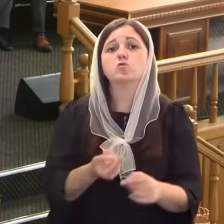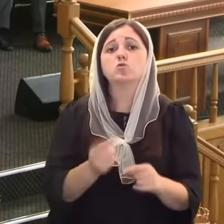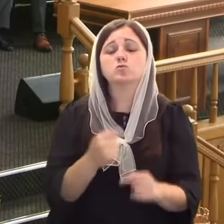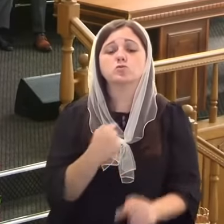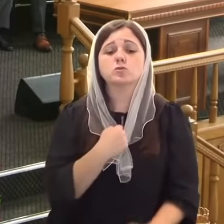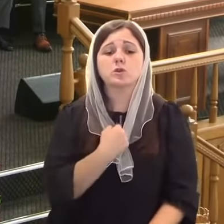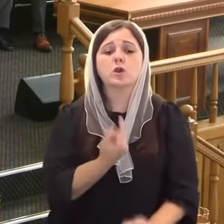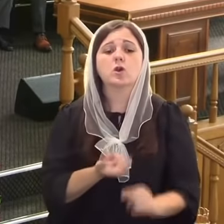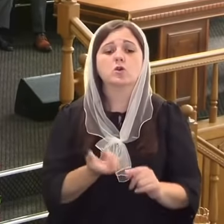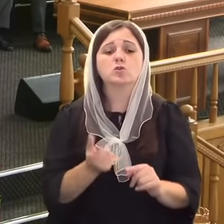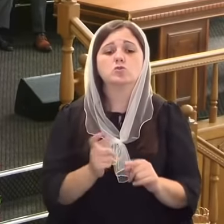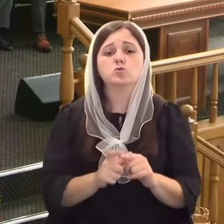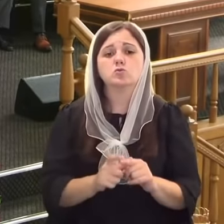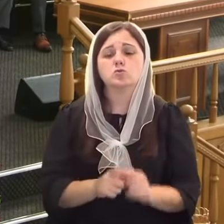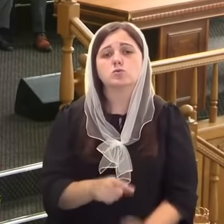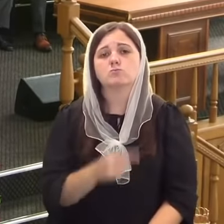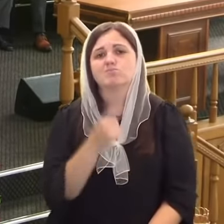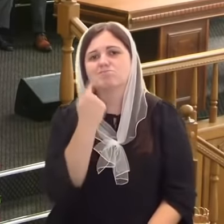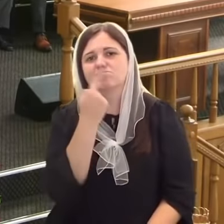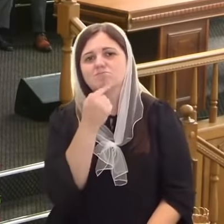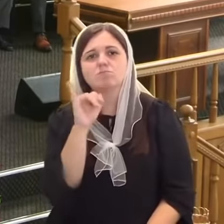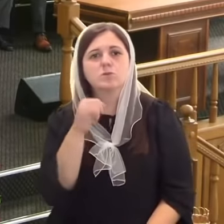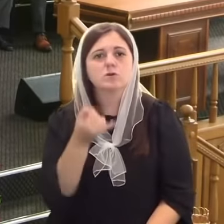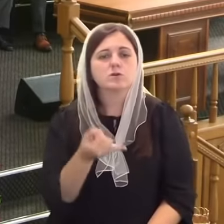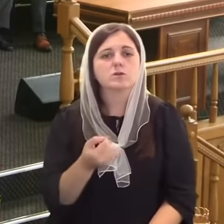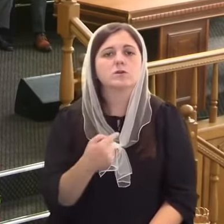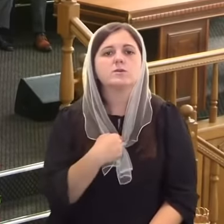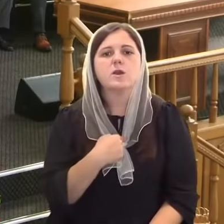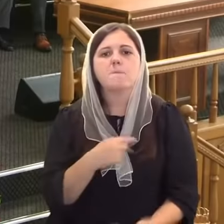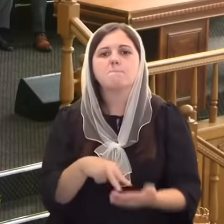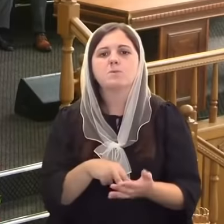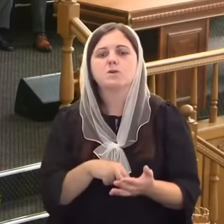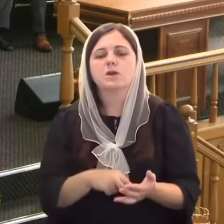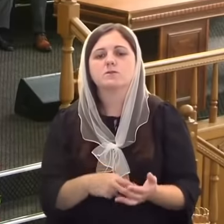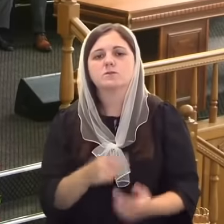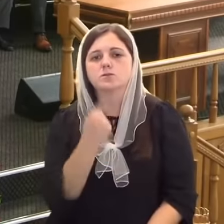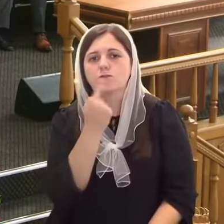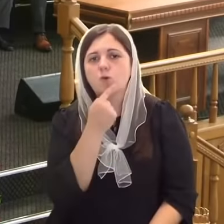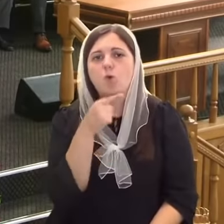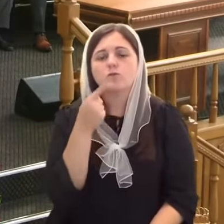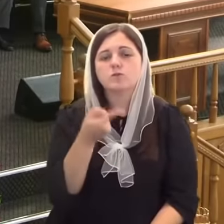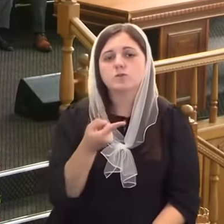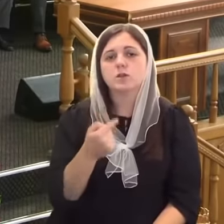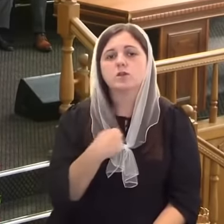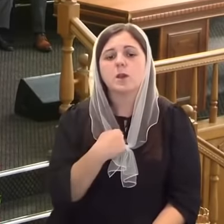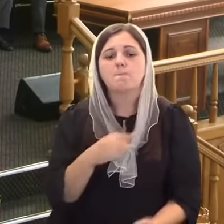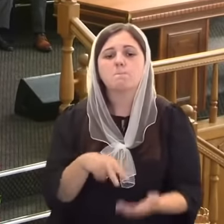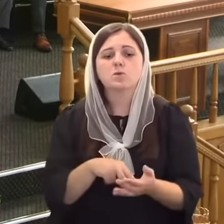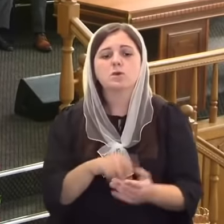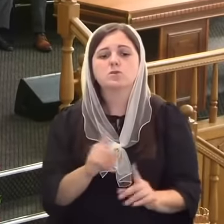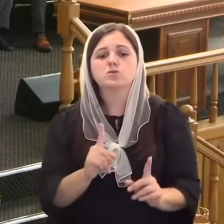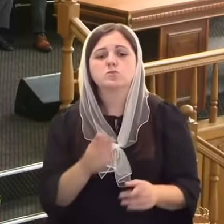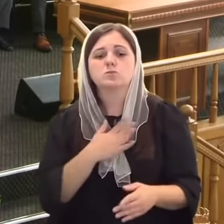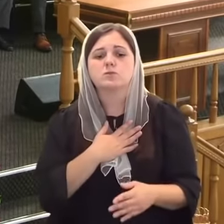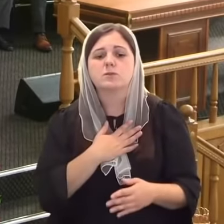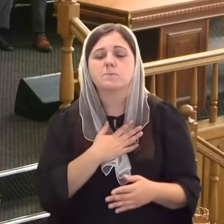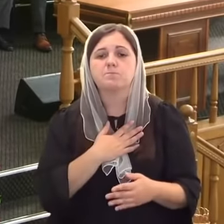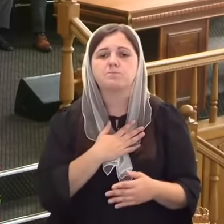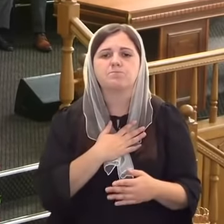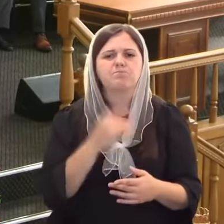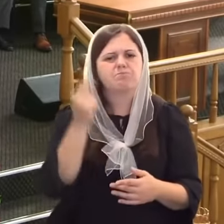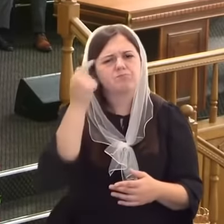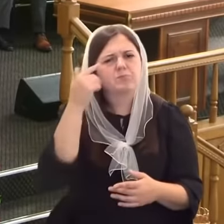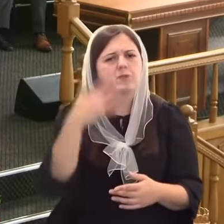я очень сильно комплексовал. Я боялся своей речи, я боялся, что меня не поймут.